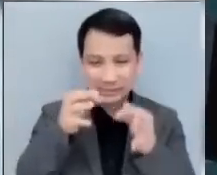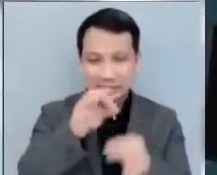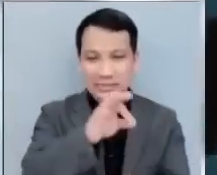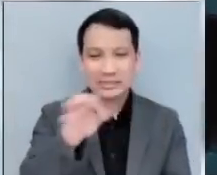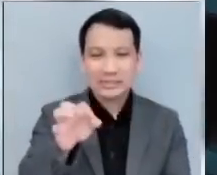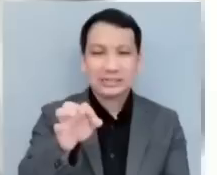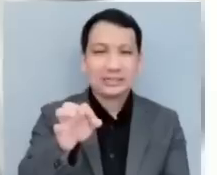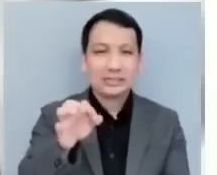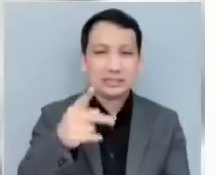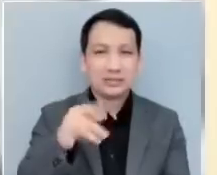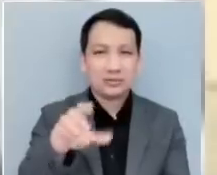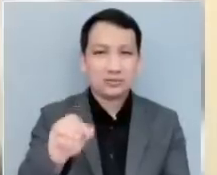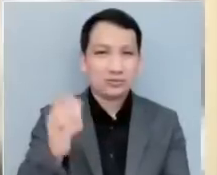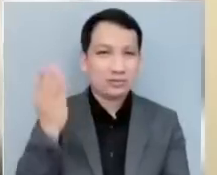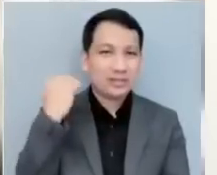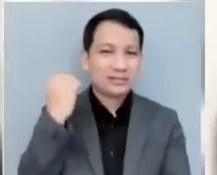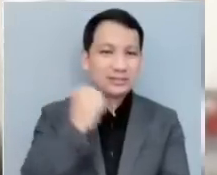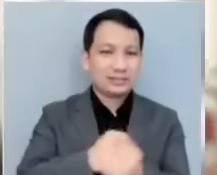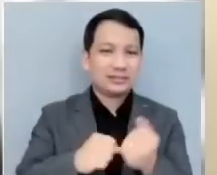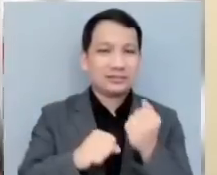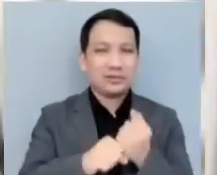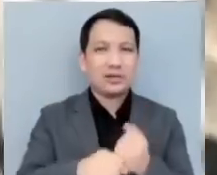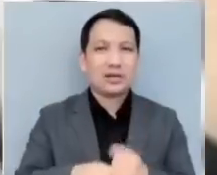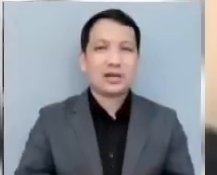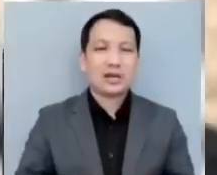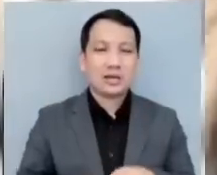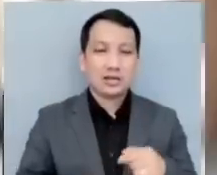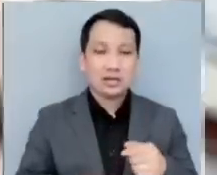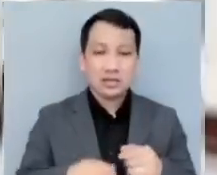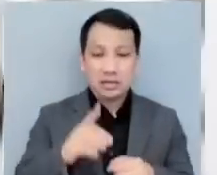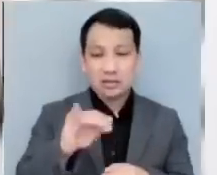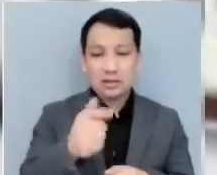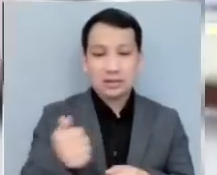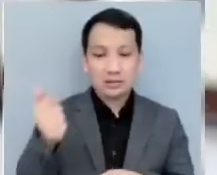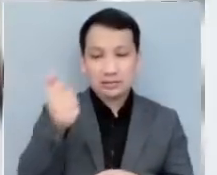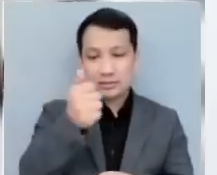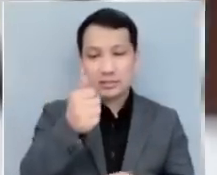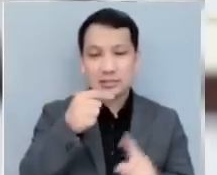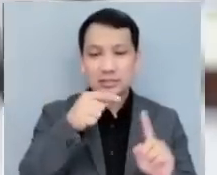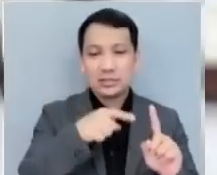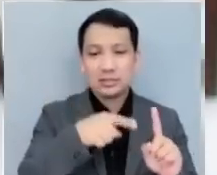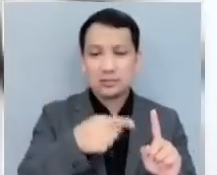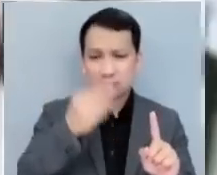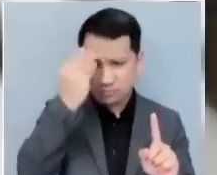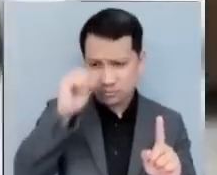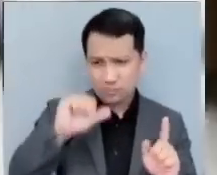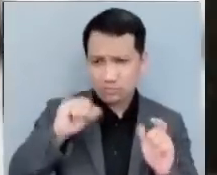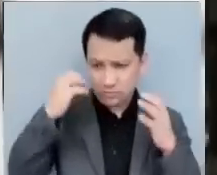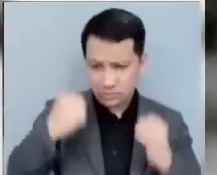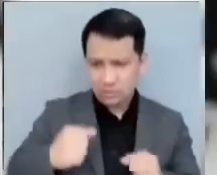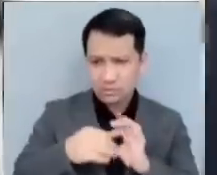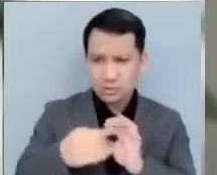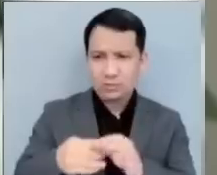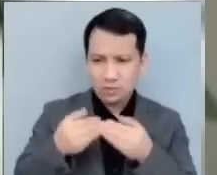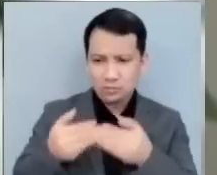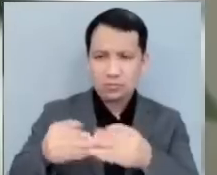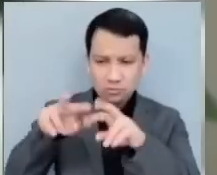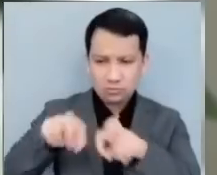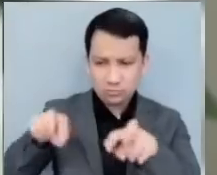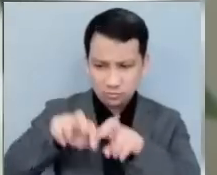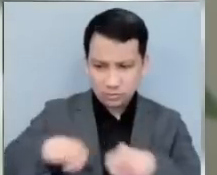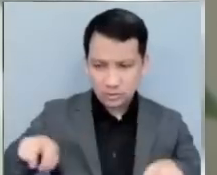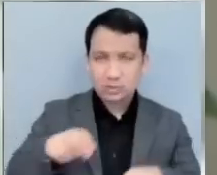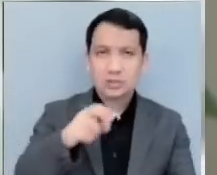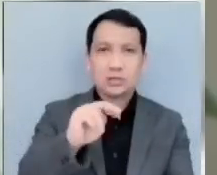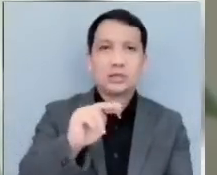taon. Pinanindigan din ng kalihim na kailangang mag-imbestiga ng NAPOLCOM at habang nagpapatuloy yan ay dapat munang